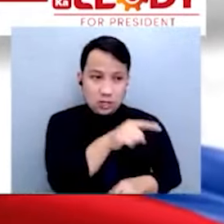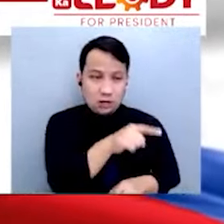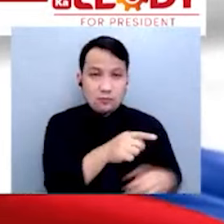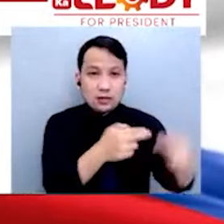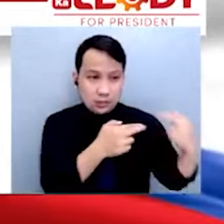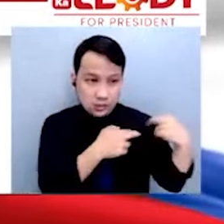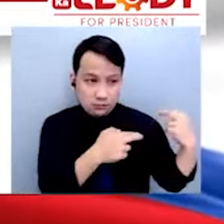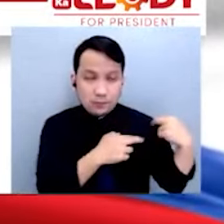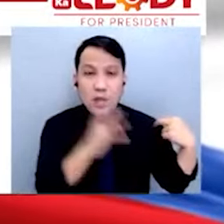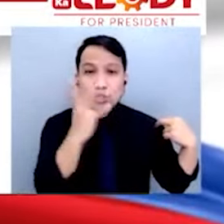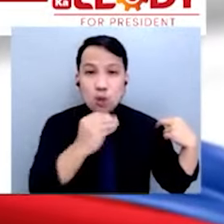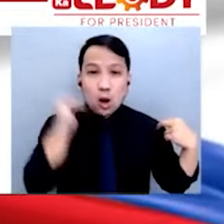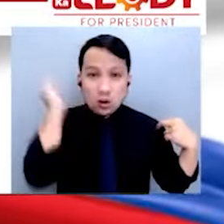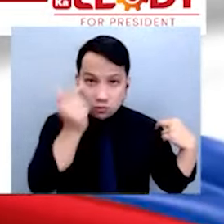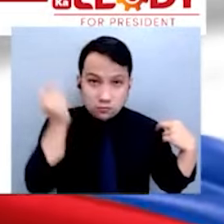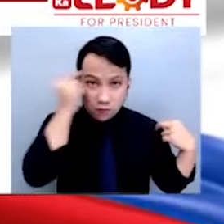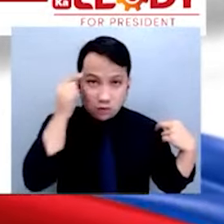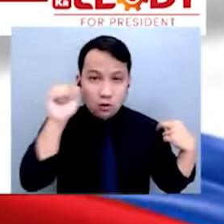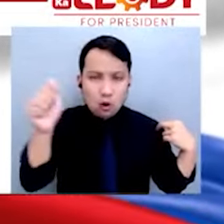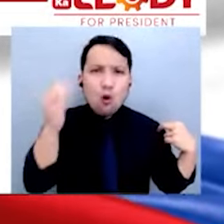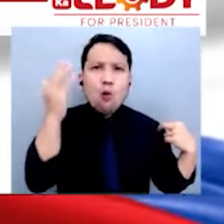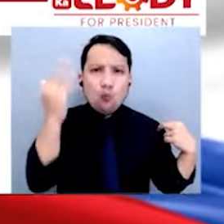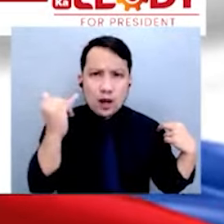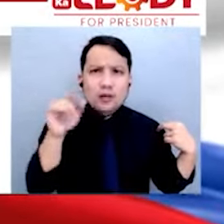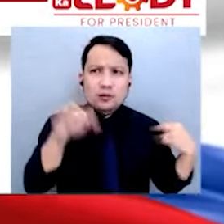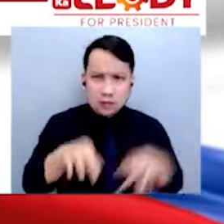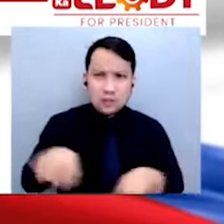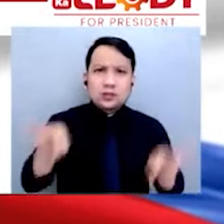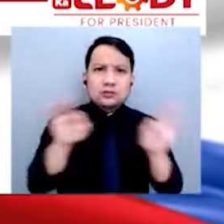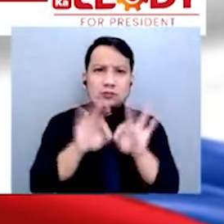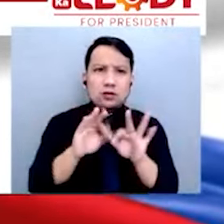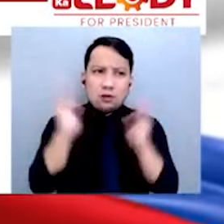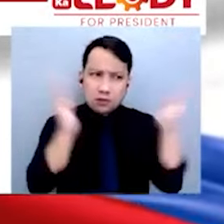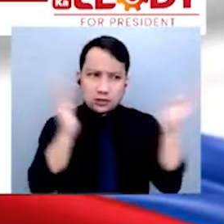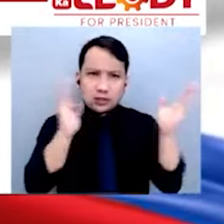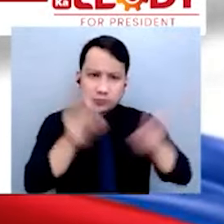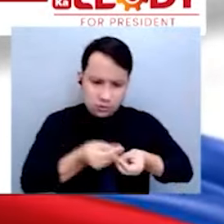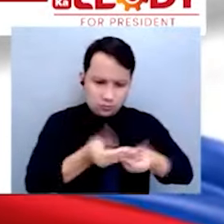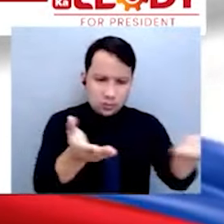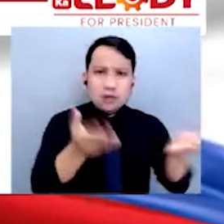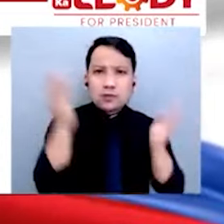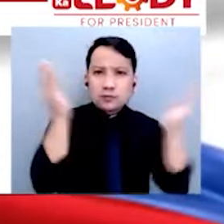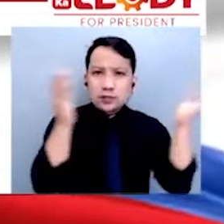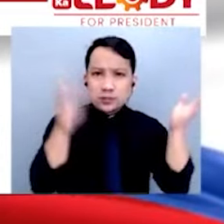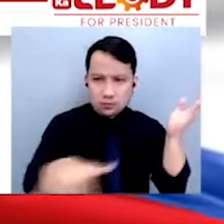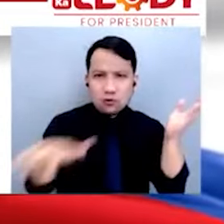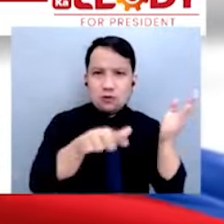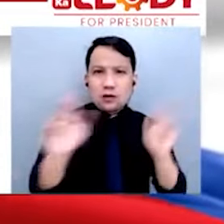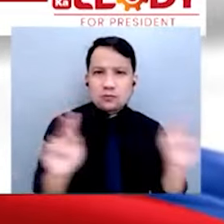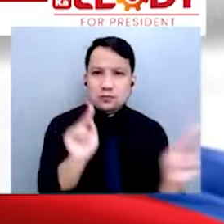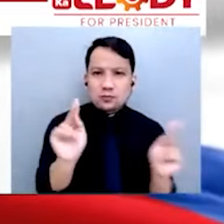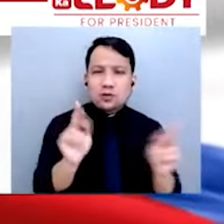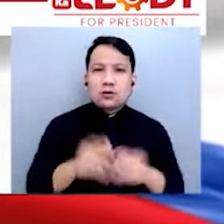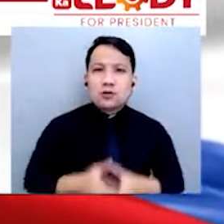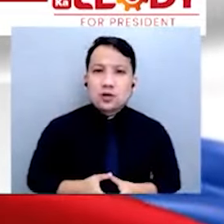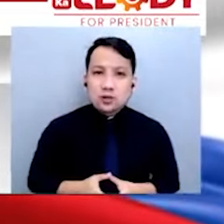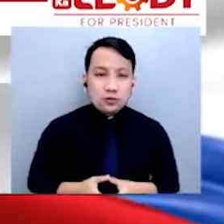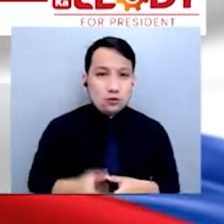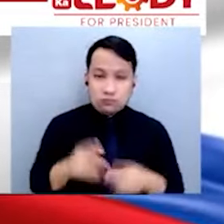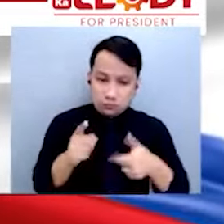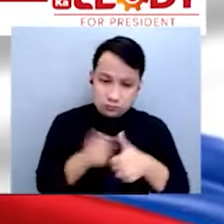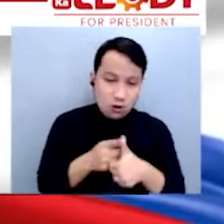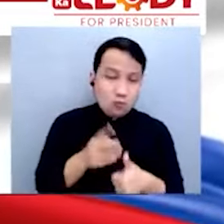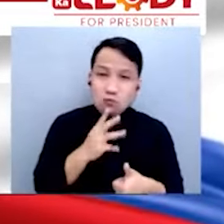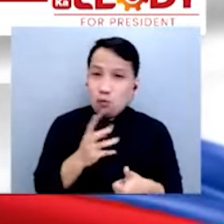ang responsibilidad niyan para gamitin ang sektor ng serbisyong ito sa pagsisilbi sa ating mga mamayan. Yung tubig, yung